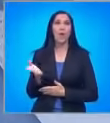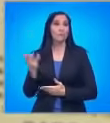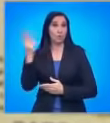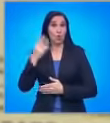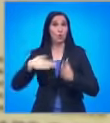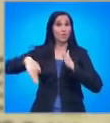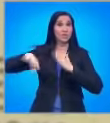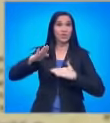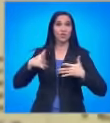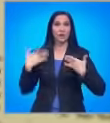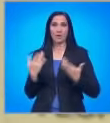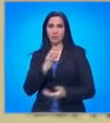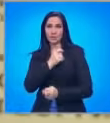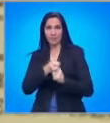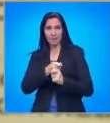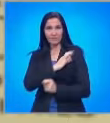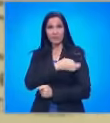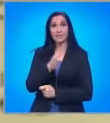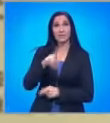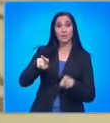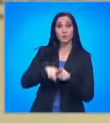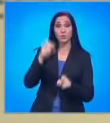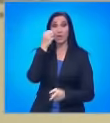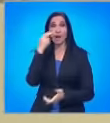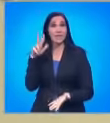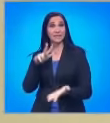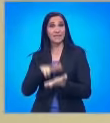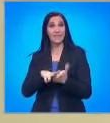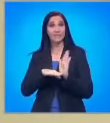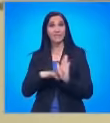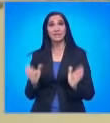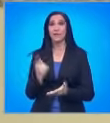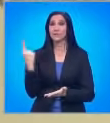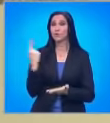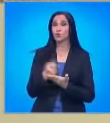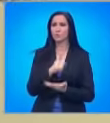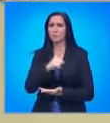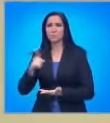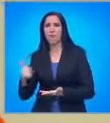на желаящите да се ваксинират, след като зеления сертификат стана задължителен за някои места.